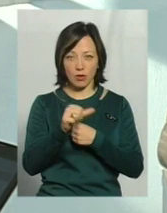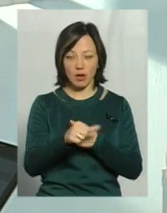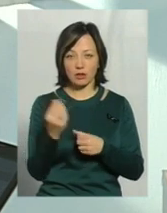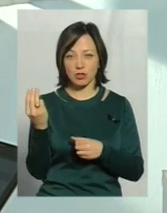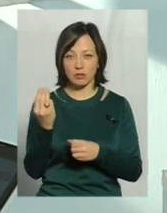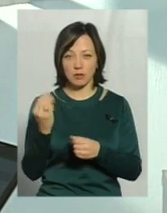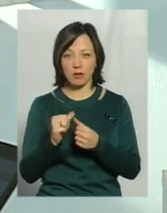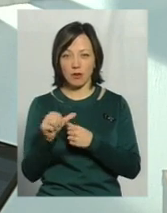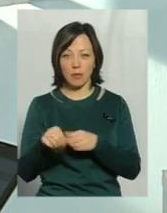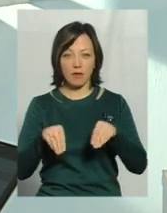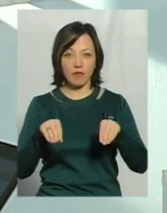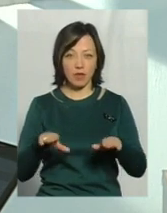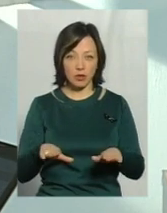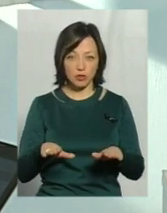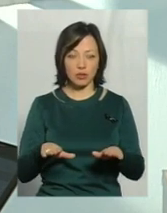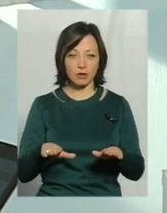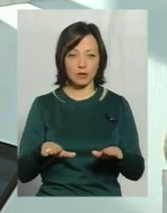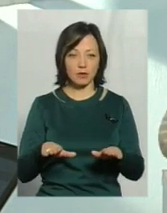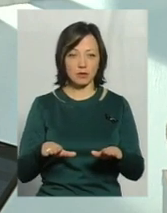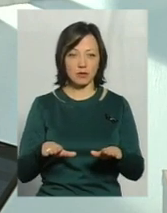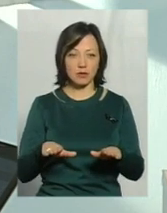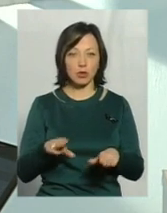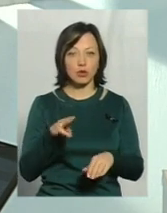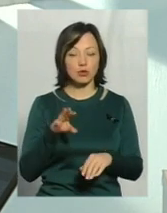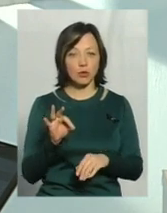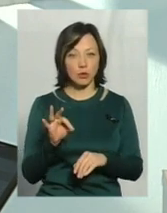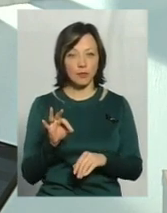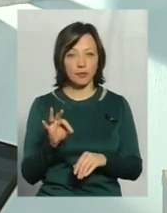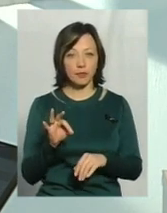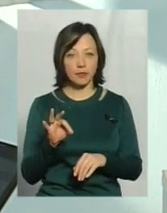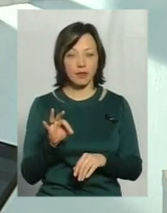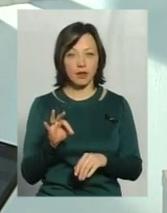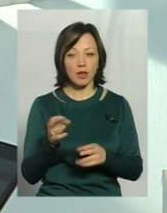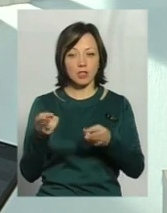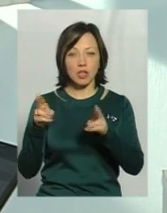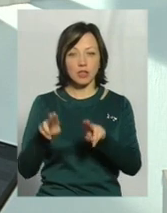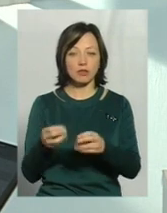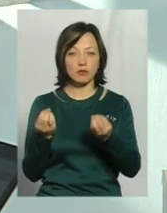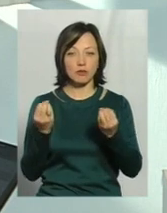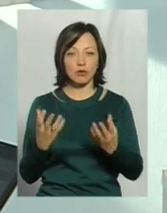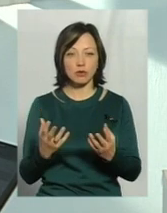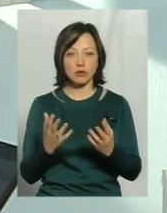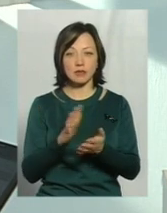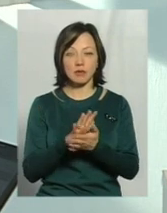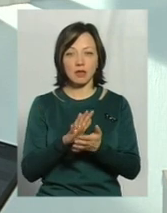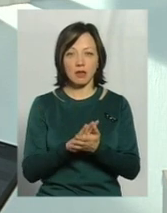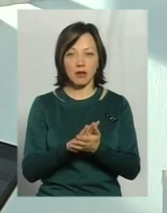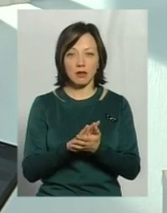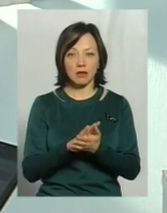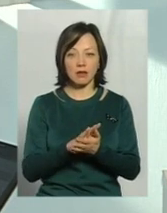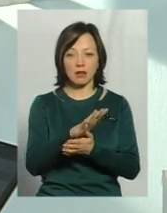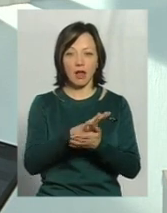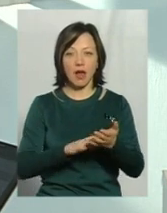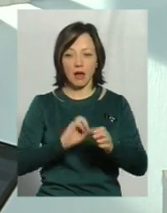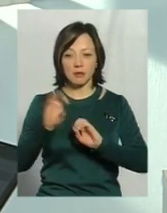Шепетівка вирішать, от, то ти лишиться просто, то сміття буде роздувати,